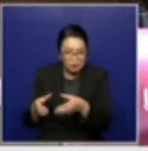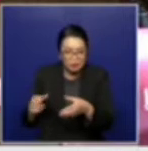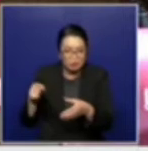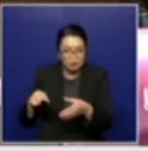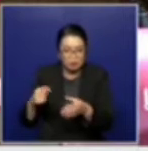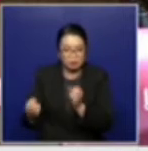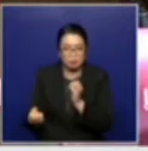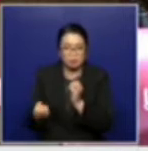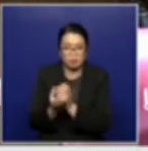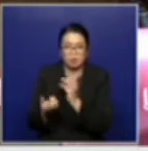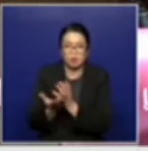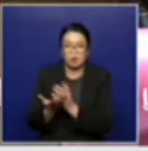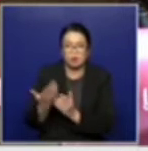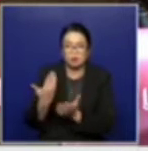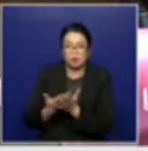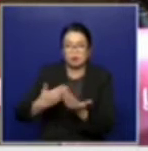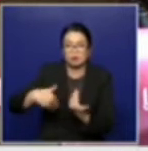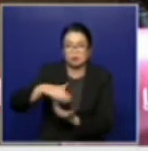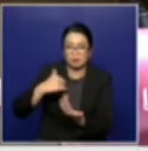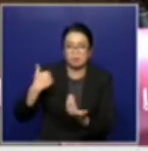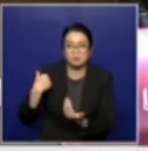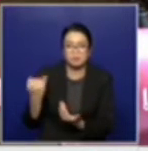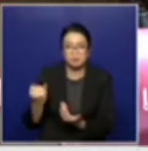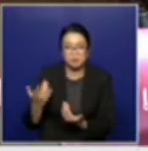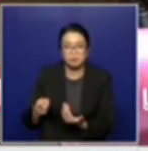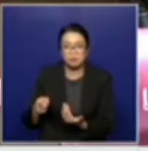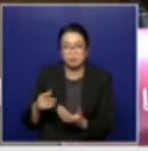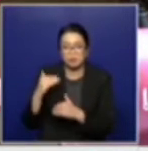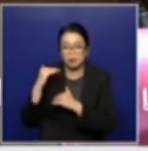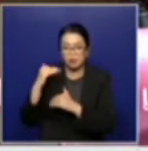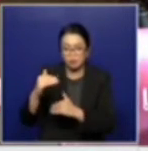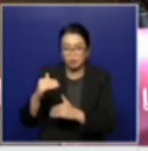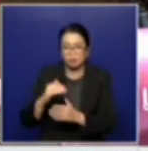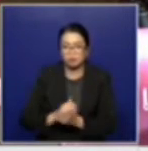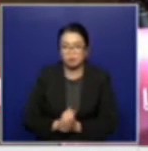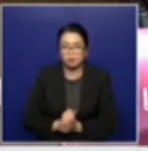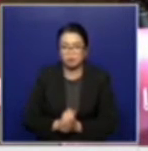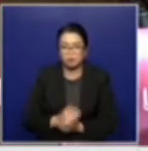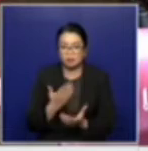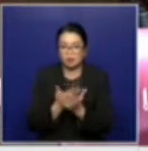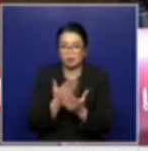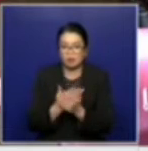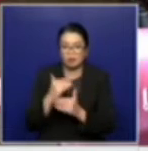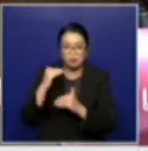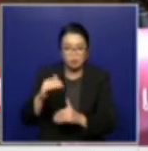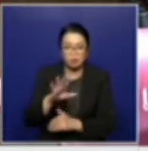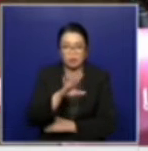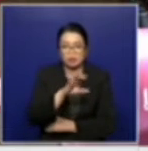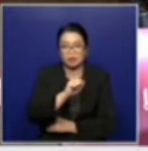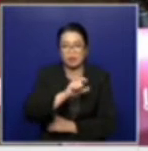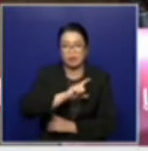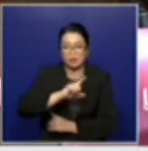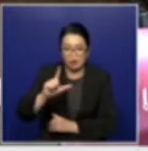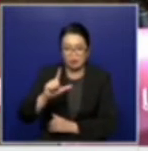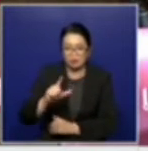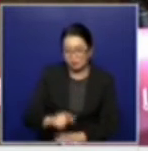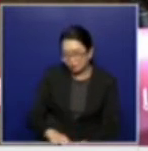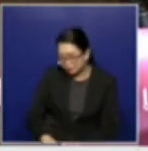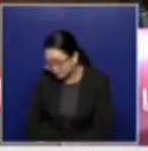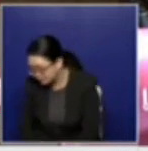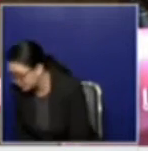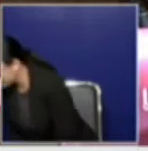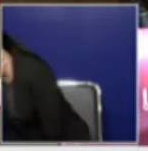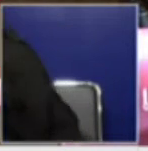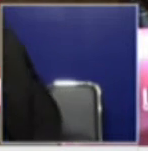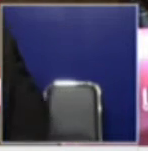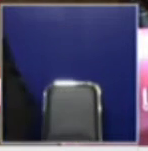กระทบดังกล่าวนี้หรือเรียกว่าพระราชกำหนดซอฟต์โลน 500,000 ล้านบาทท่านประธานครับโดยมีวัตถุ